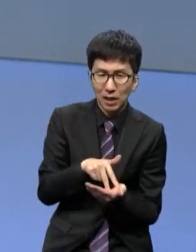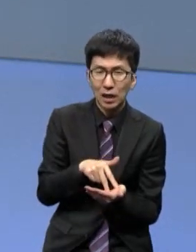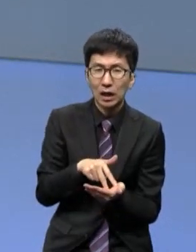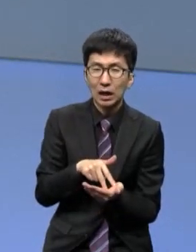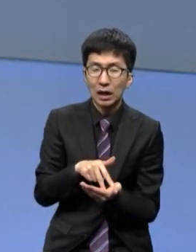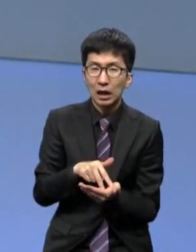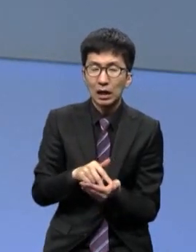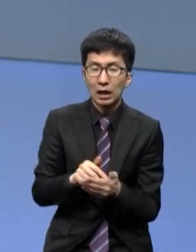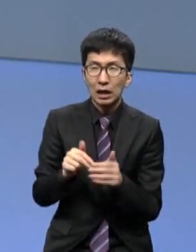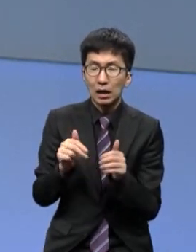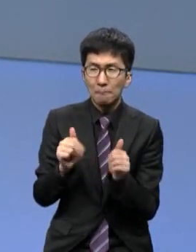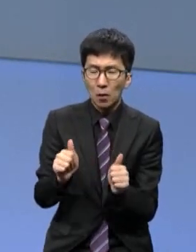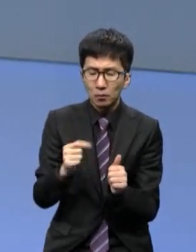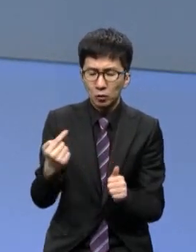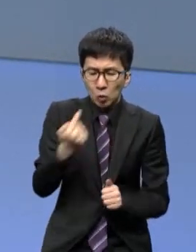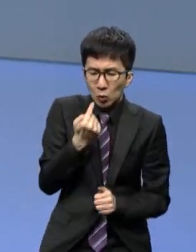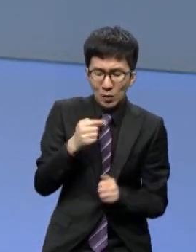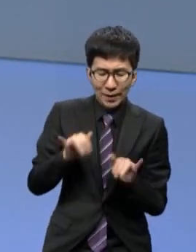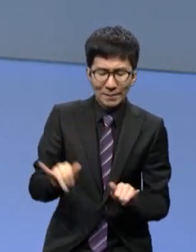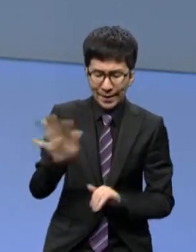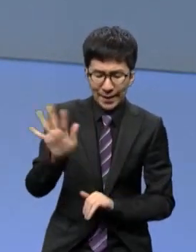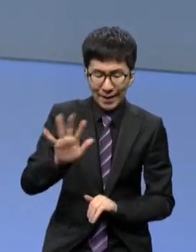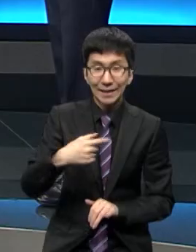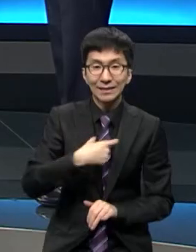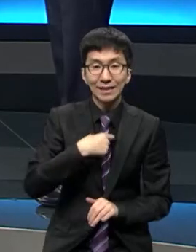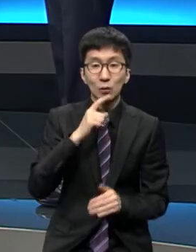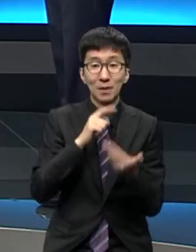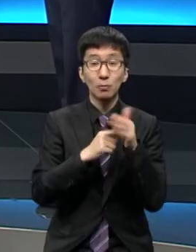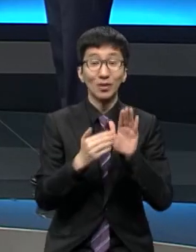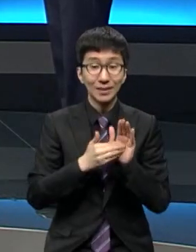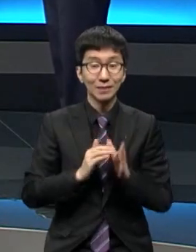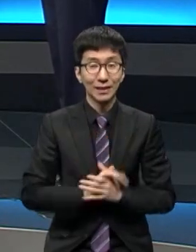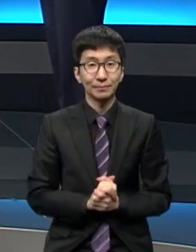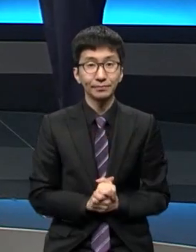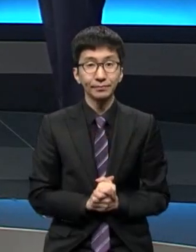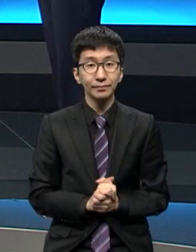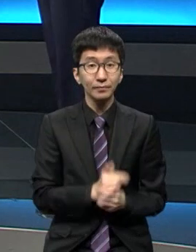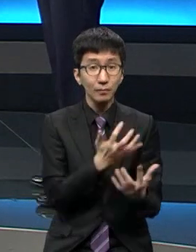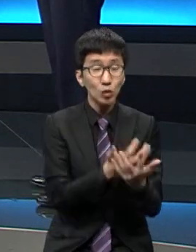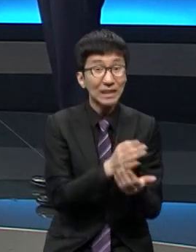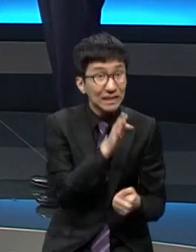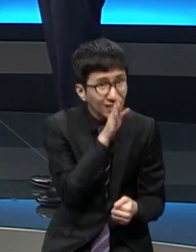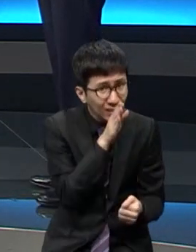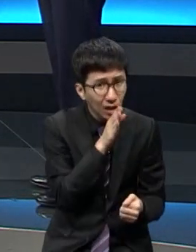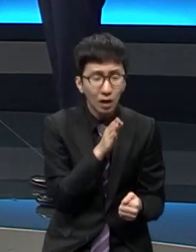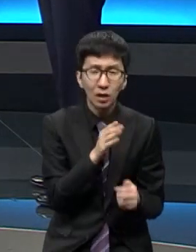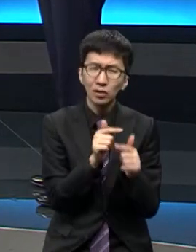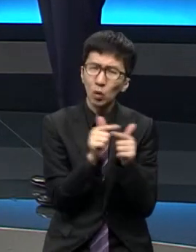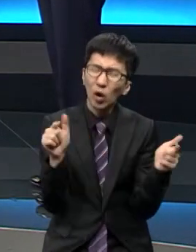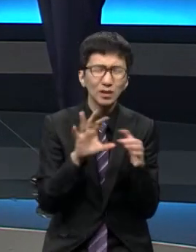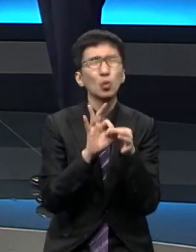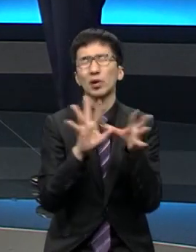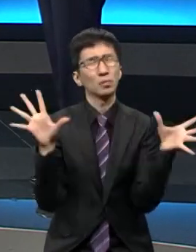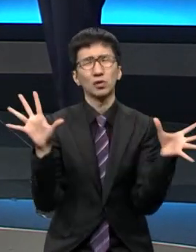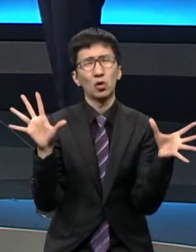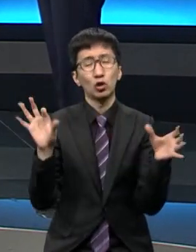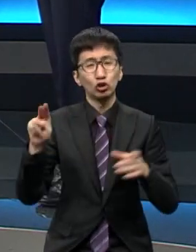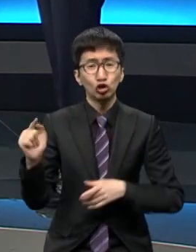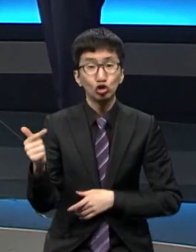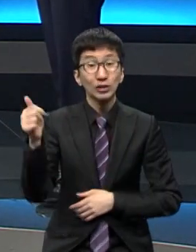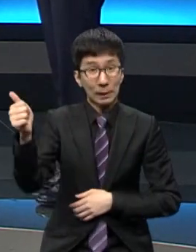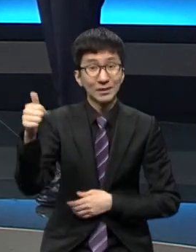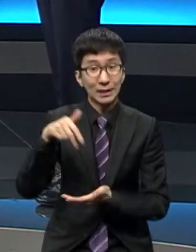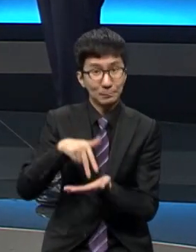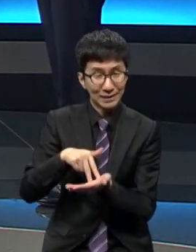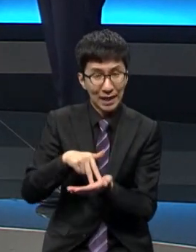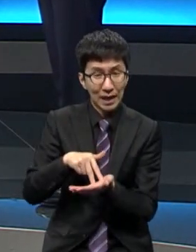책임을 져야 할 수도 있다 면서 거부했습니다 자 뭐 문건의 실체 라든지 아니면 사실 여부를 다 떠나서 어쨌든 윤 전 총장에